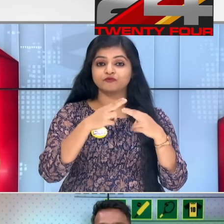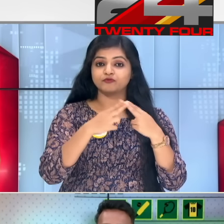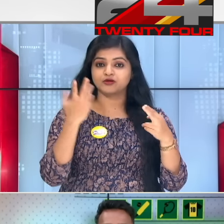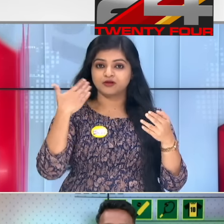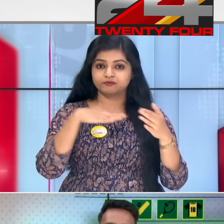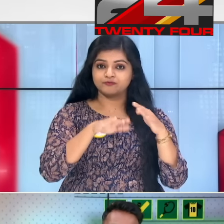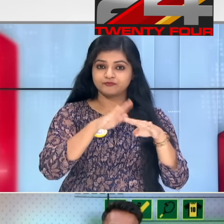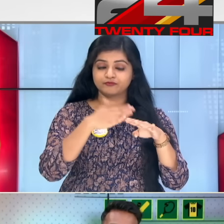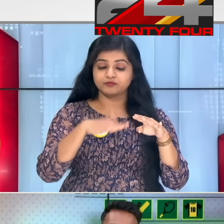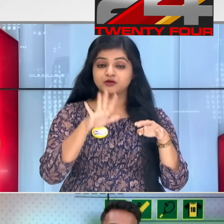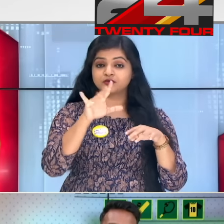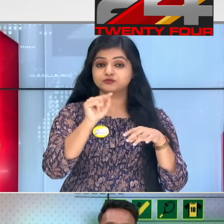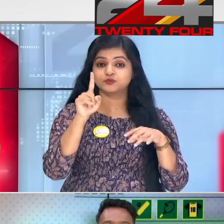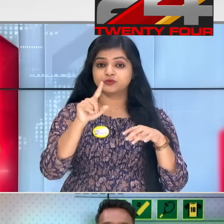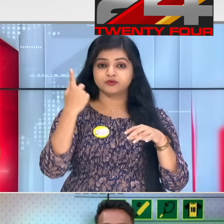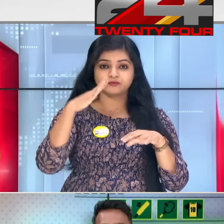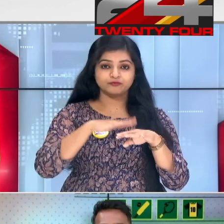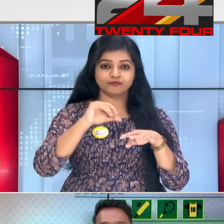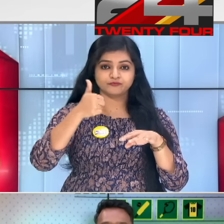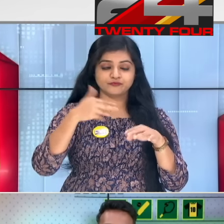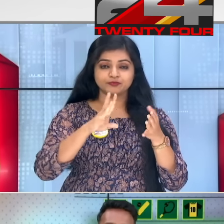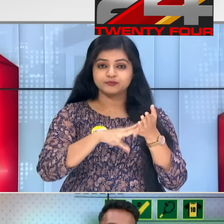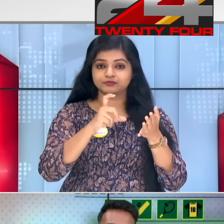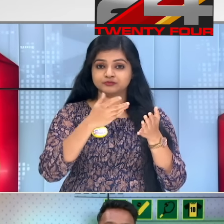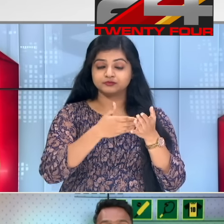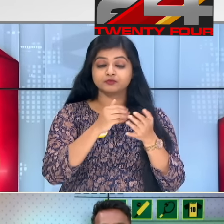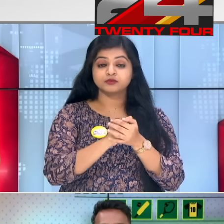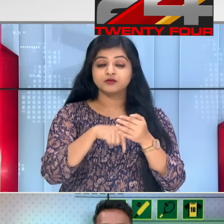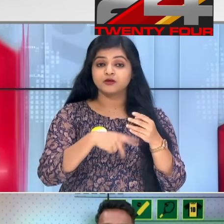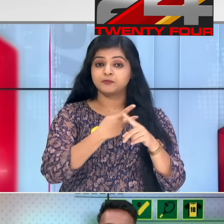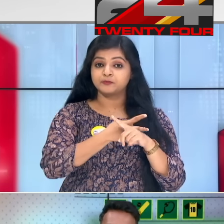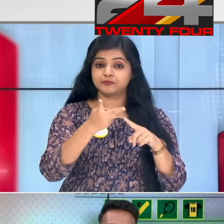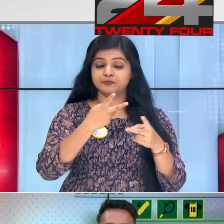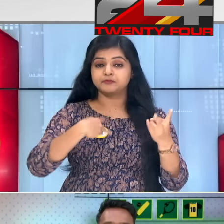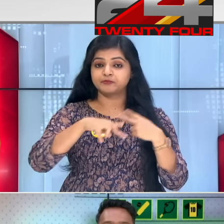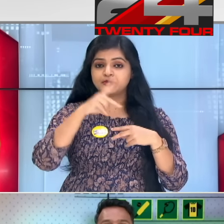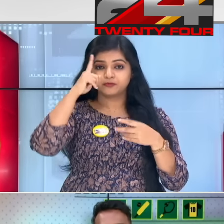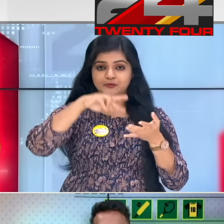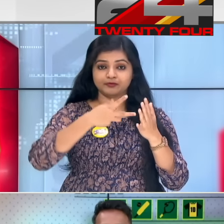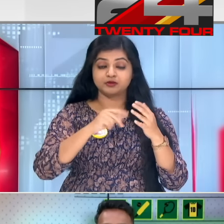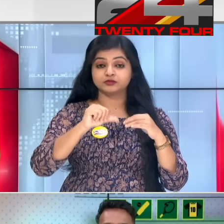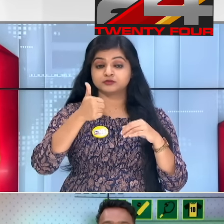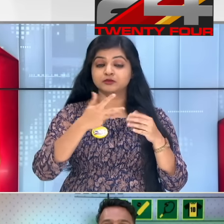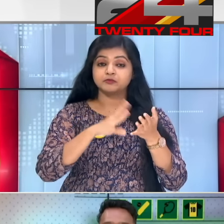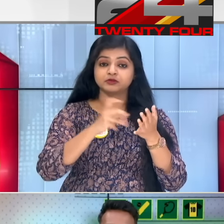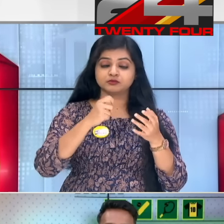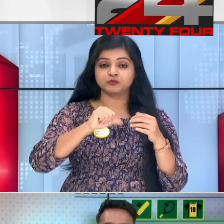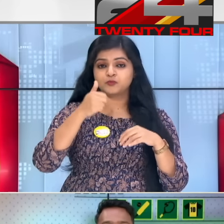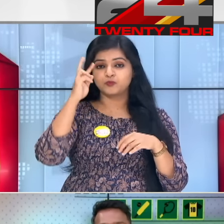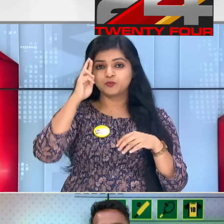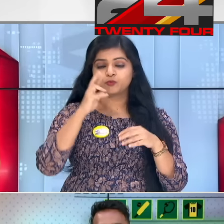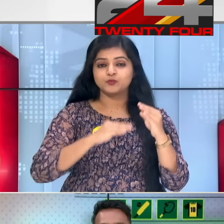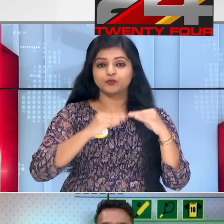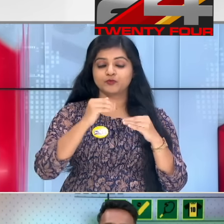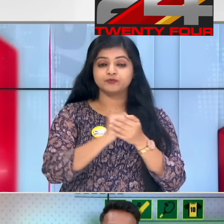അഞ്ചേ ഒന്നിന്റെ അഗ്രിഗേറ്റിലാണ് ജയിച്ചത് അതുകൊണ്ടുതന്നെ ഇത്തവണ അതിനെ കണക്ക് തീർക്കാൻ ആയിരിക്കും റയൽ മാഡ്രിഡ് വരിക പക്ഷേ ജയം ആവർത്തിക്കാൻ മാഞ്ചസ്റ്റർ സിറ്റിയും എത്തും മറ്റൊരു